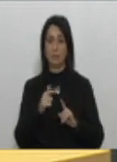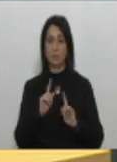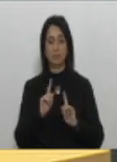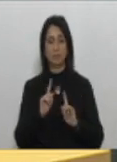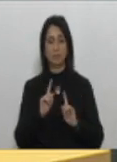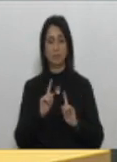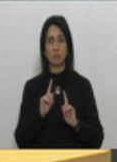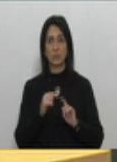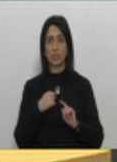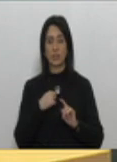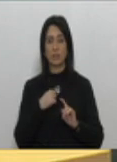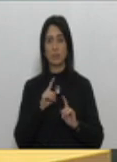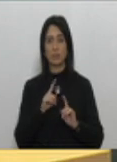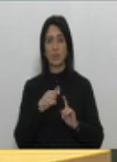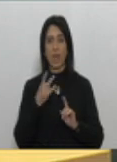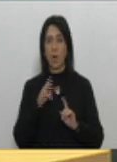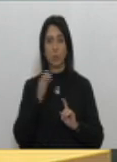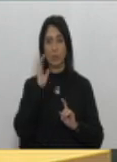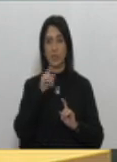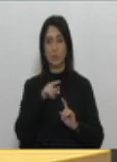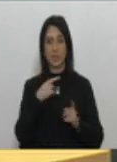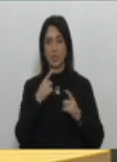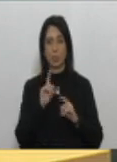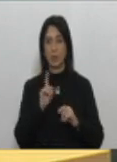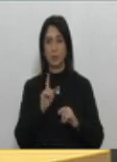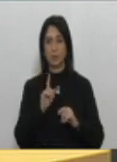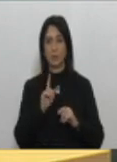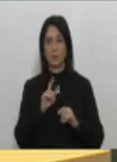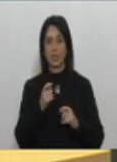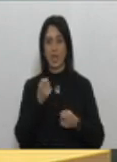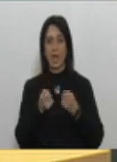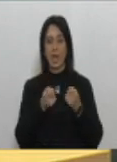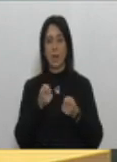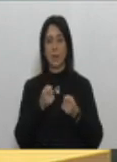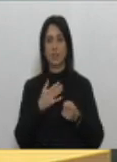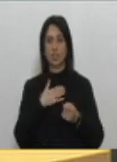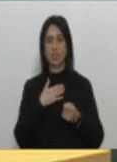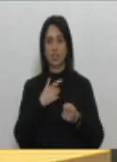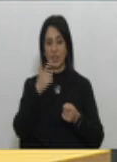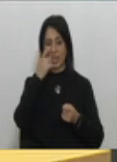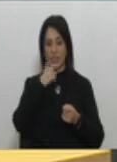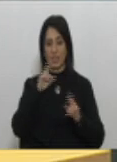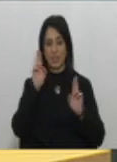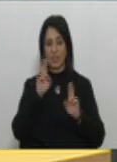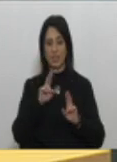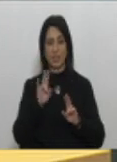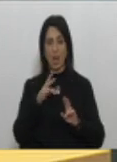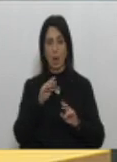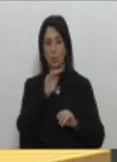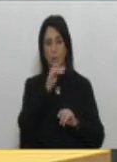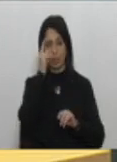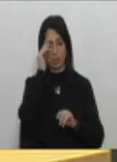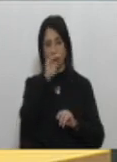რომ ჩვენ არ უნდა ვისმენეთ ერთმანეთის საუბარს. ელემენტარულია და ჩვენ ეთიკის წესებზე არ უნდა ვახსენებდეთ